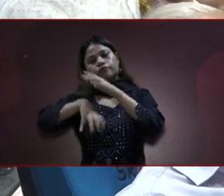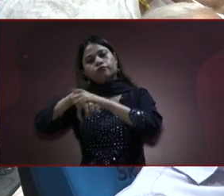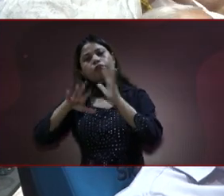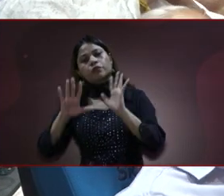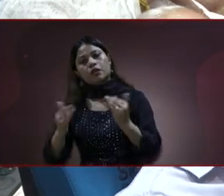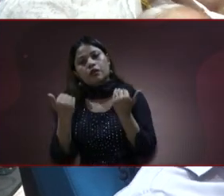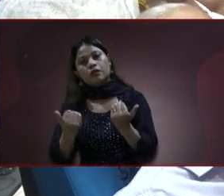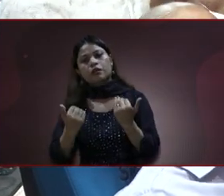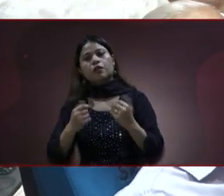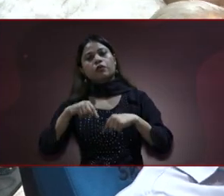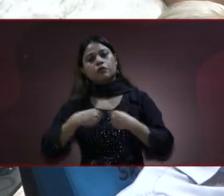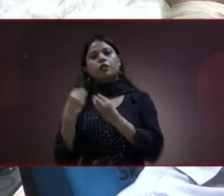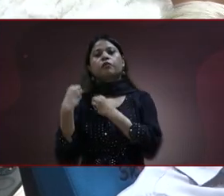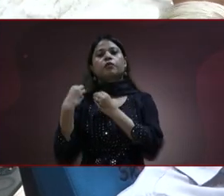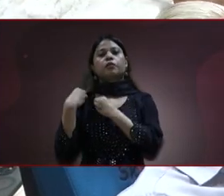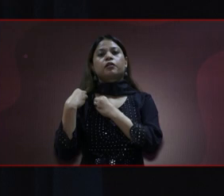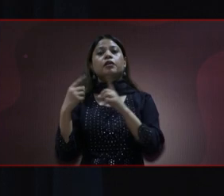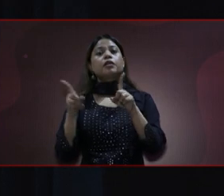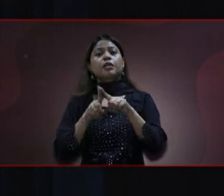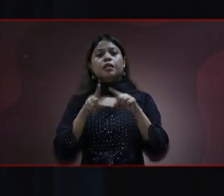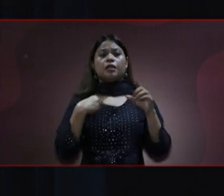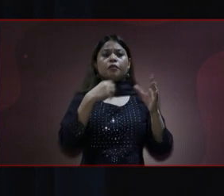ट्रेडिशनल बुक स्टोर है वो बिक्री करेंगे,